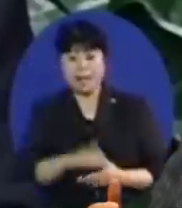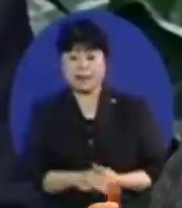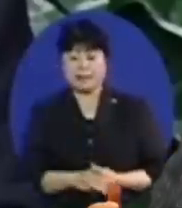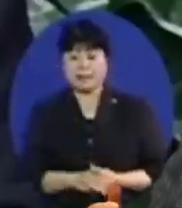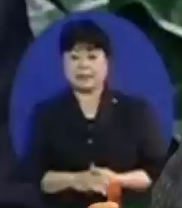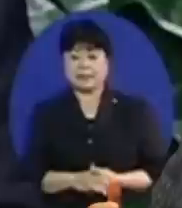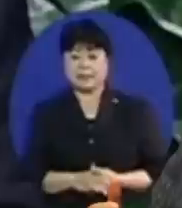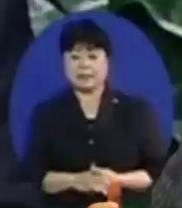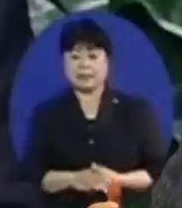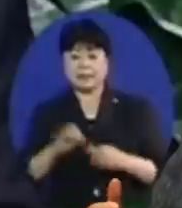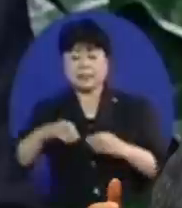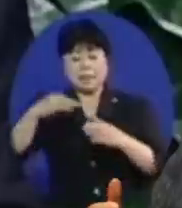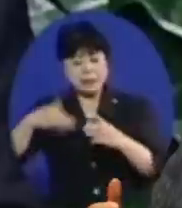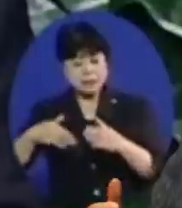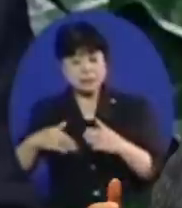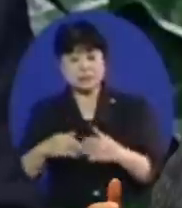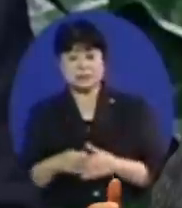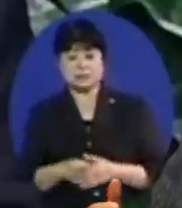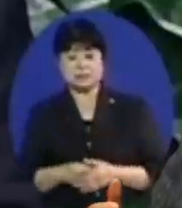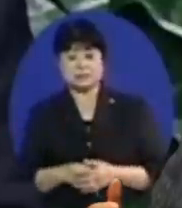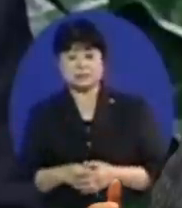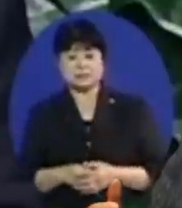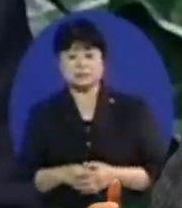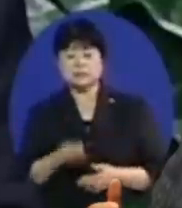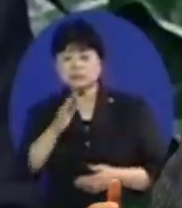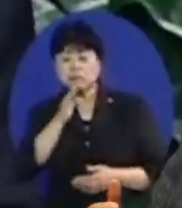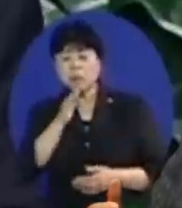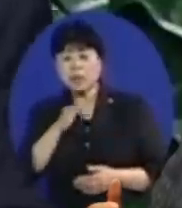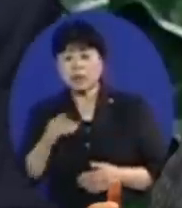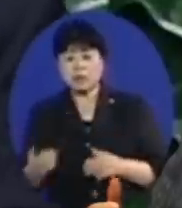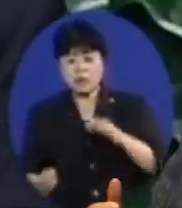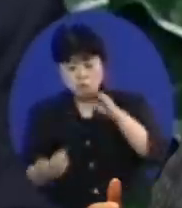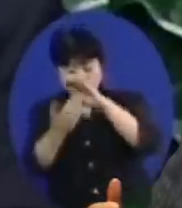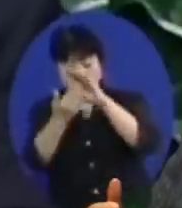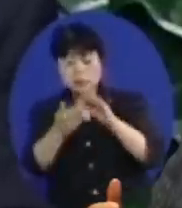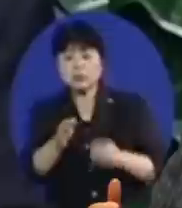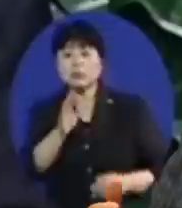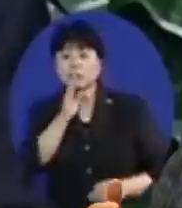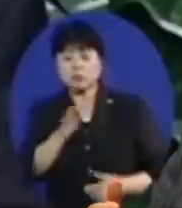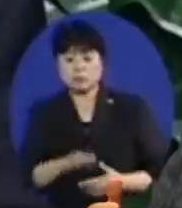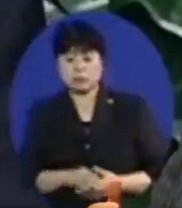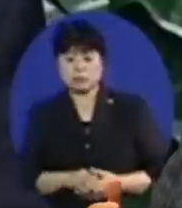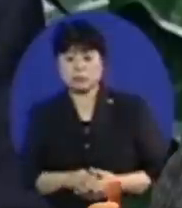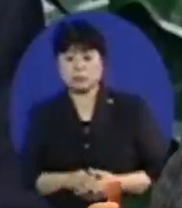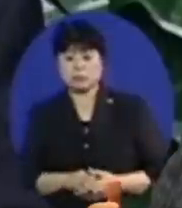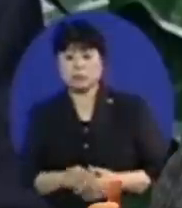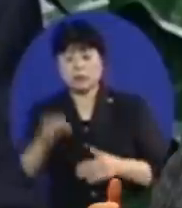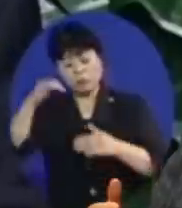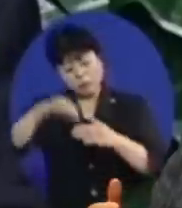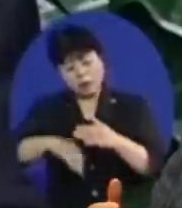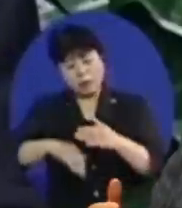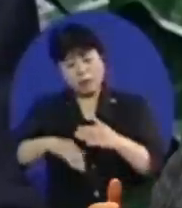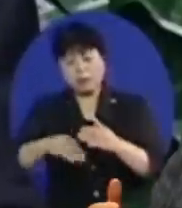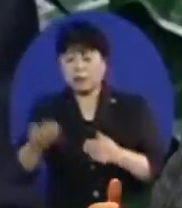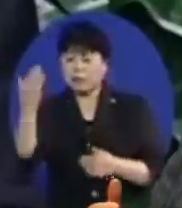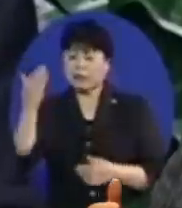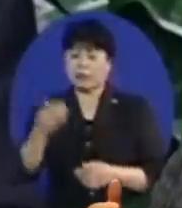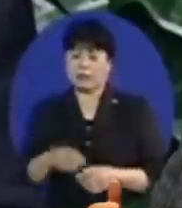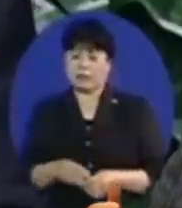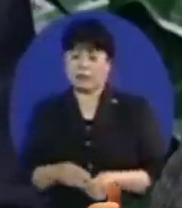안 이루어진 것이 이상하고 이루어진 것이 보통인 것입니다. 그 당시에는 안 이루어진 것 같았습니다.